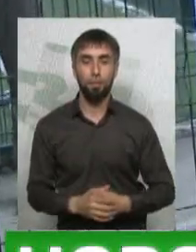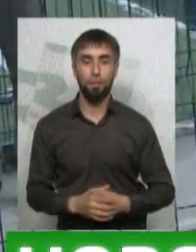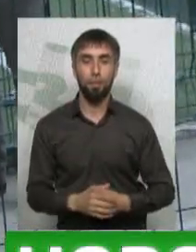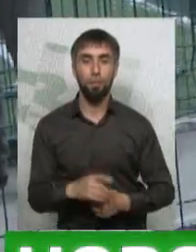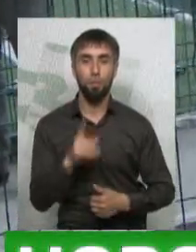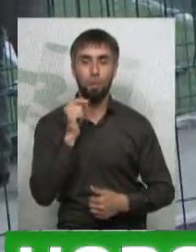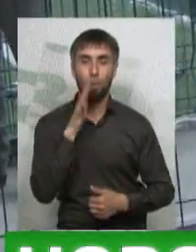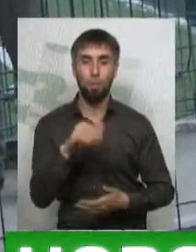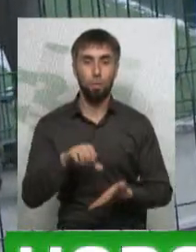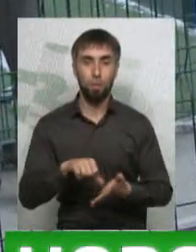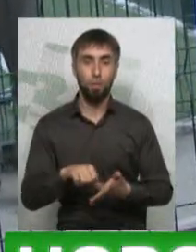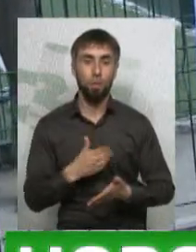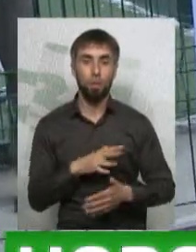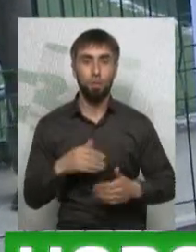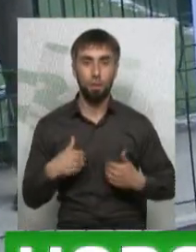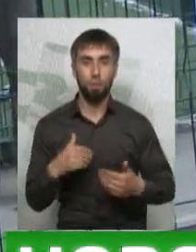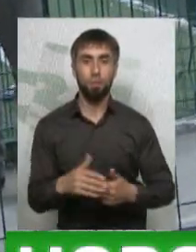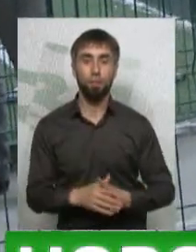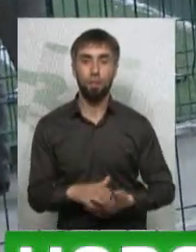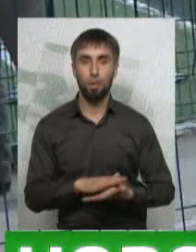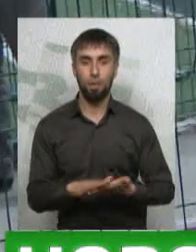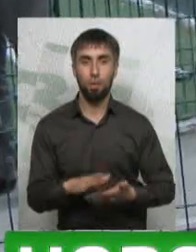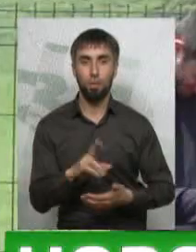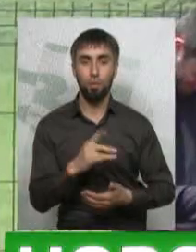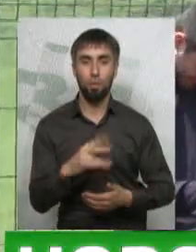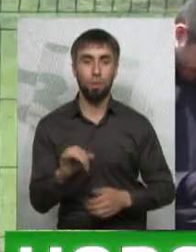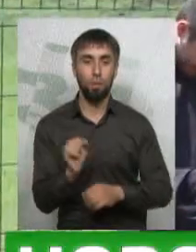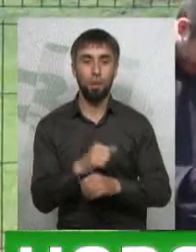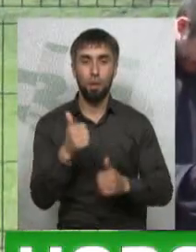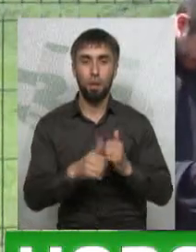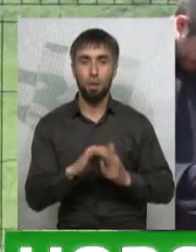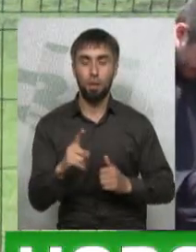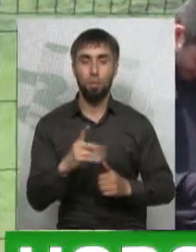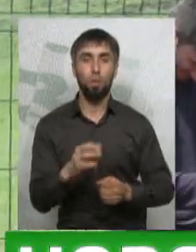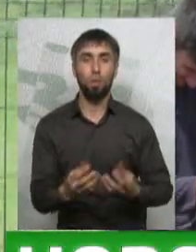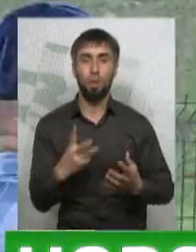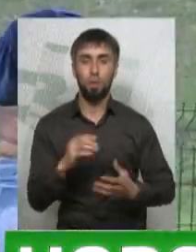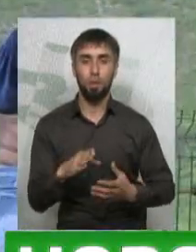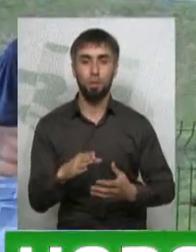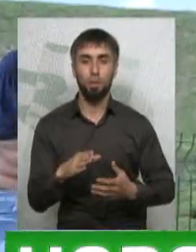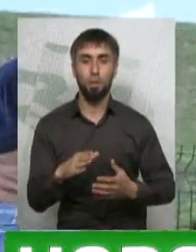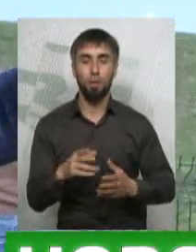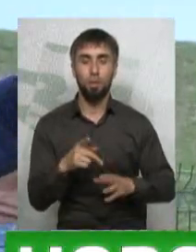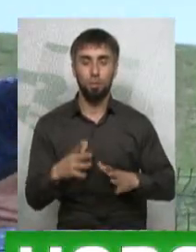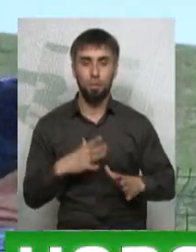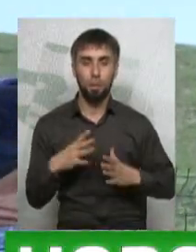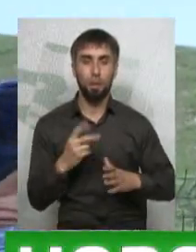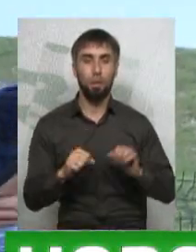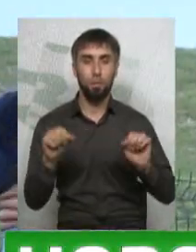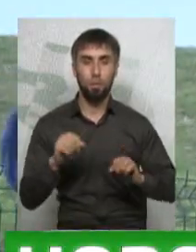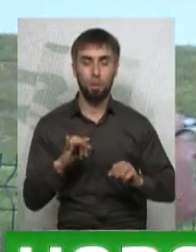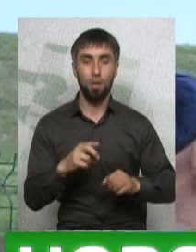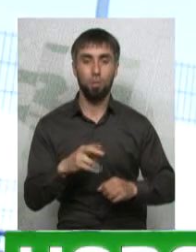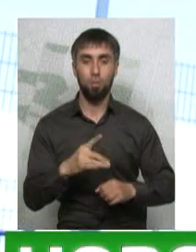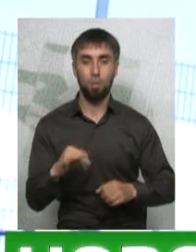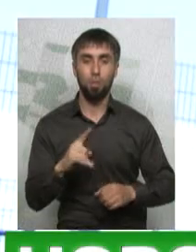молодежь, которая будет участвовать, я хотел бы пожелать чистой и достойной победы. Каждый из них уже по нескольку лет оттачивает свое мастерство на турнике и